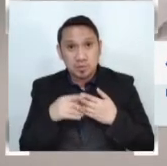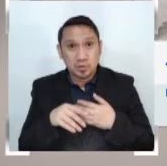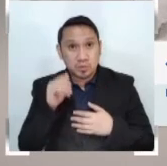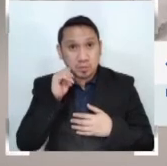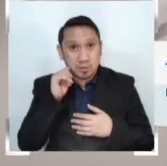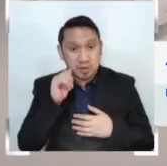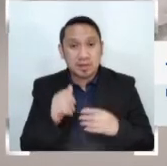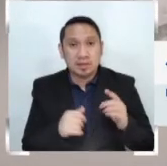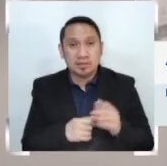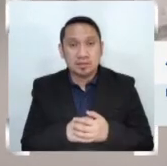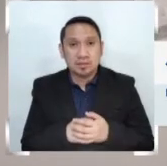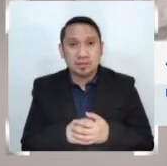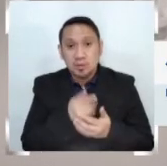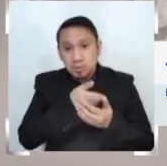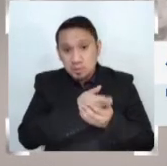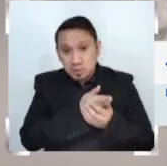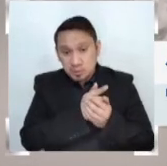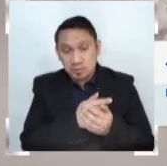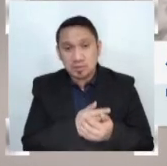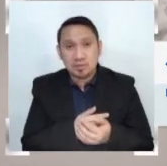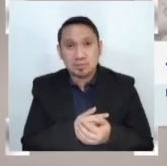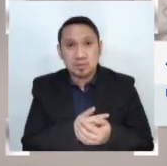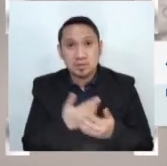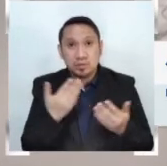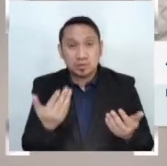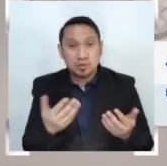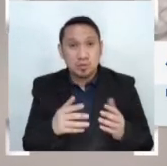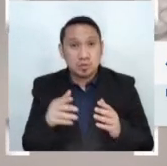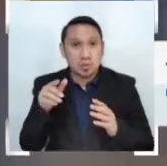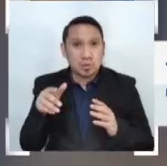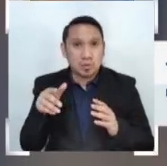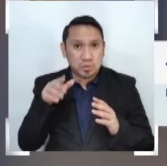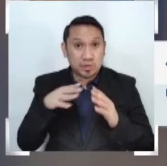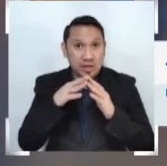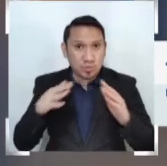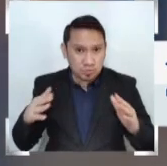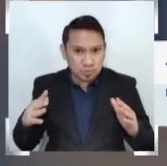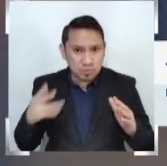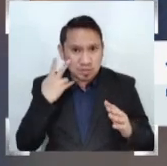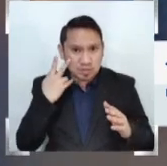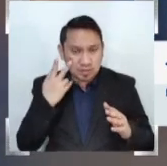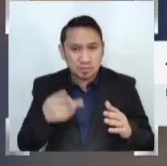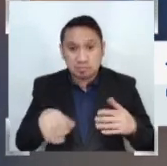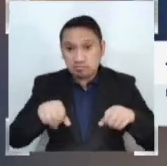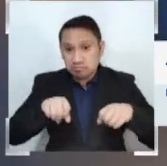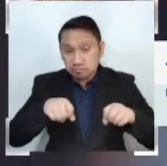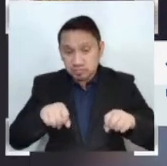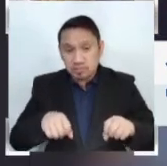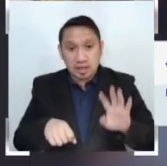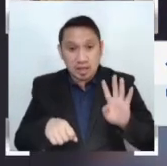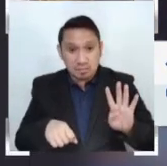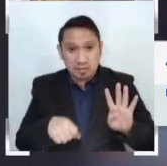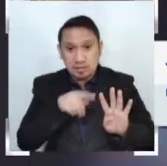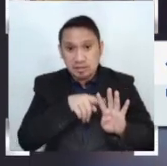Sabal. Pinagbabaril ang 63-anyos na magninyog sa terrace ng kanilang bahay. Sakay daw ng motorsiklo ang 4 na salarin.